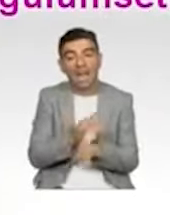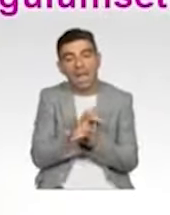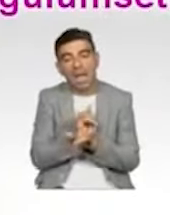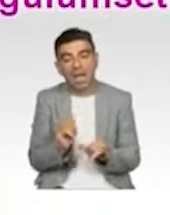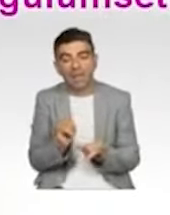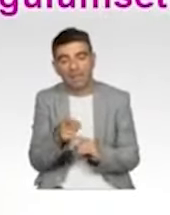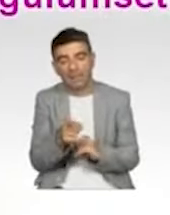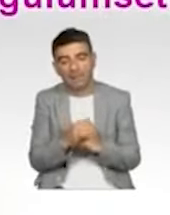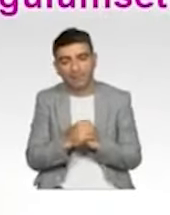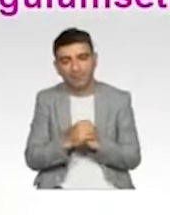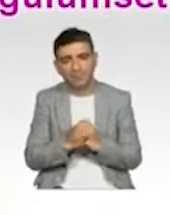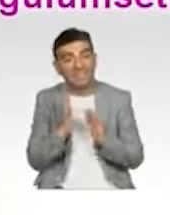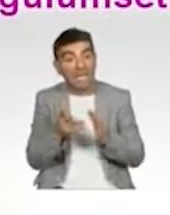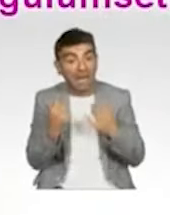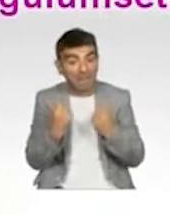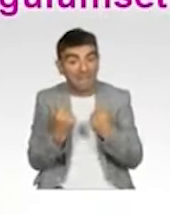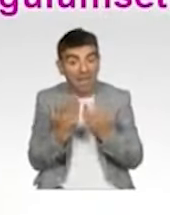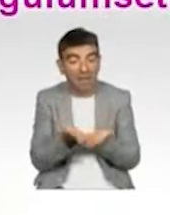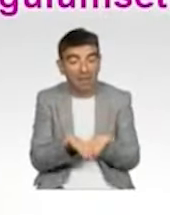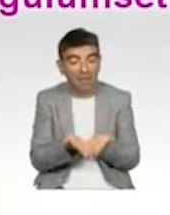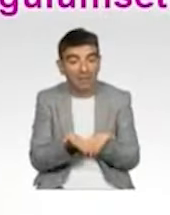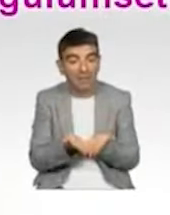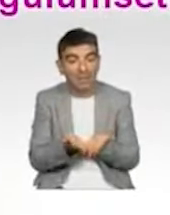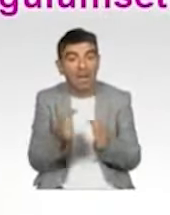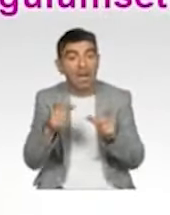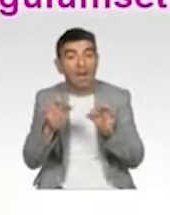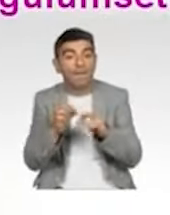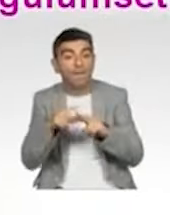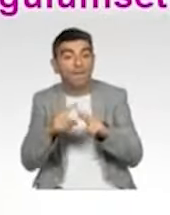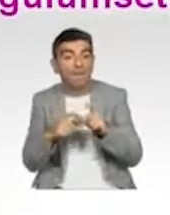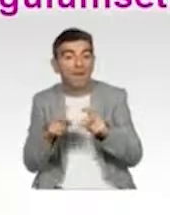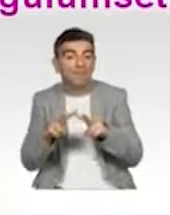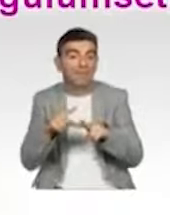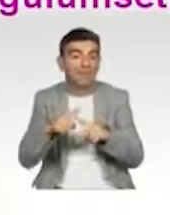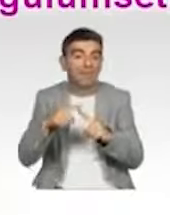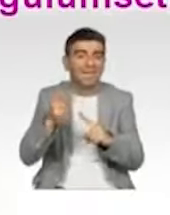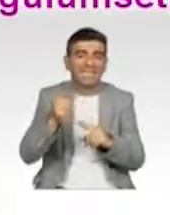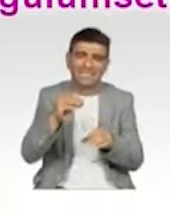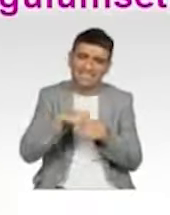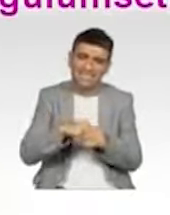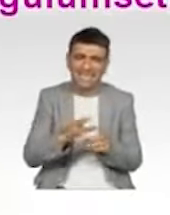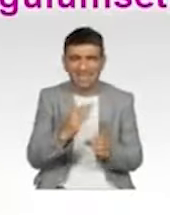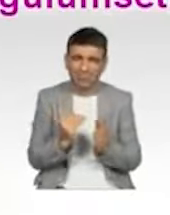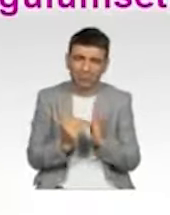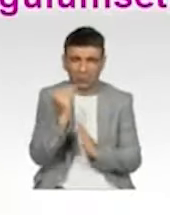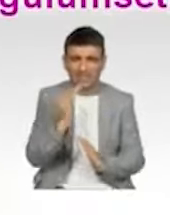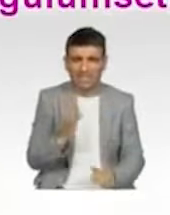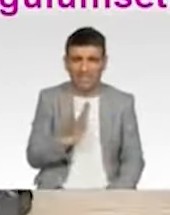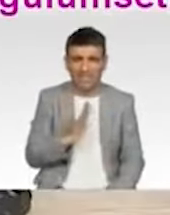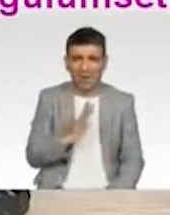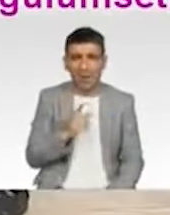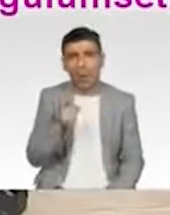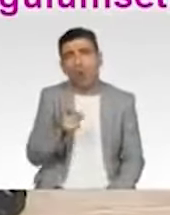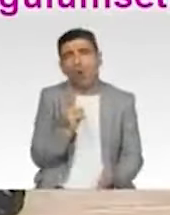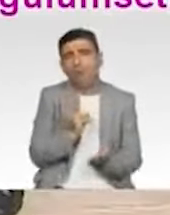aynıdır. Daha mı sağlıklı basmati? Ya mikro besin içeriği biraz daha yüksek. Fazla. O